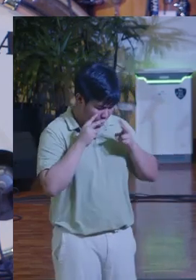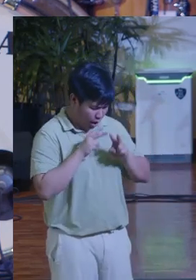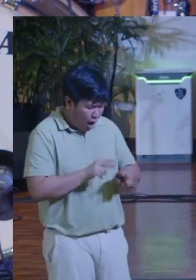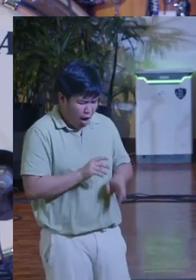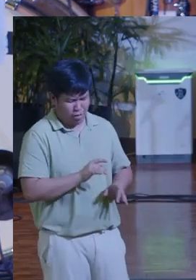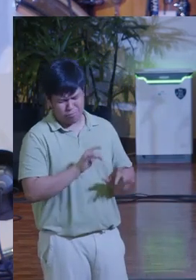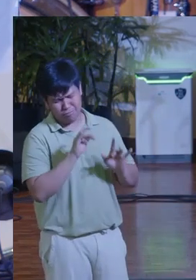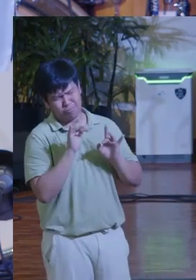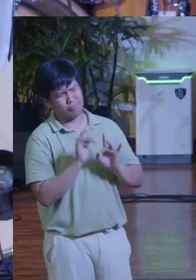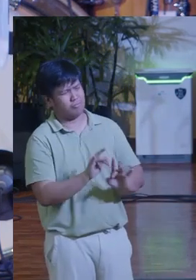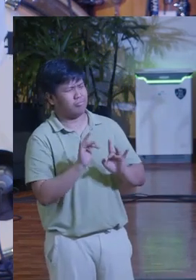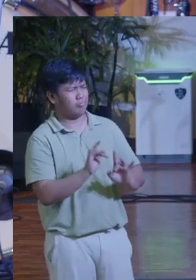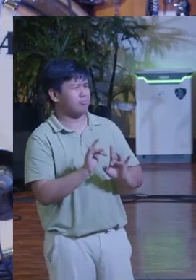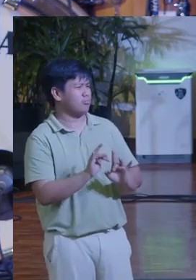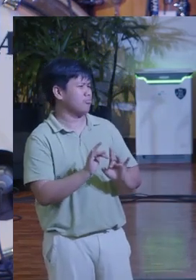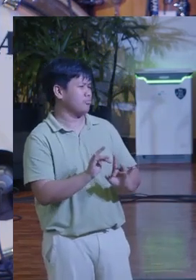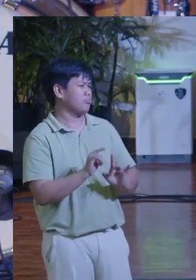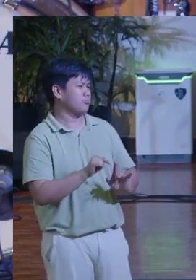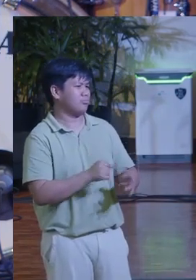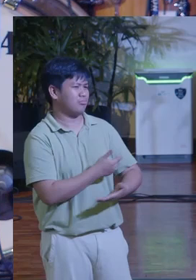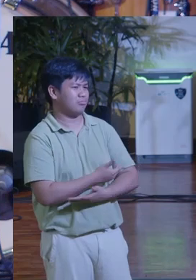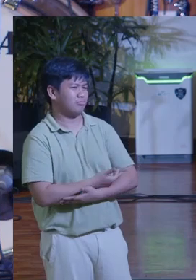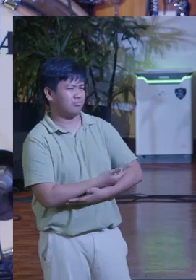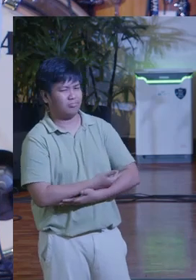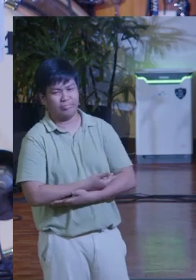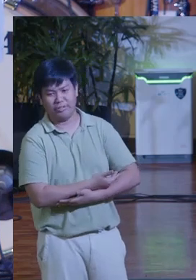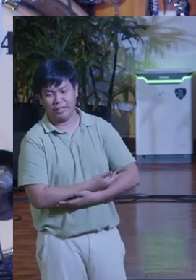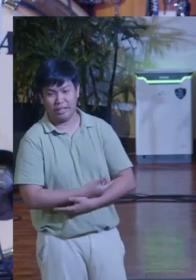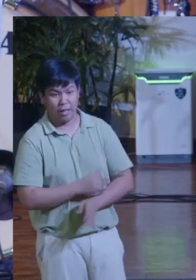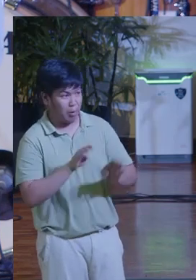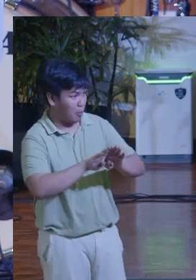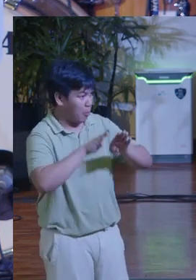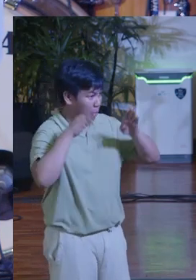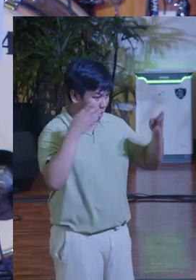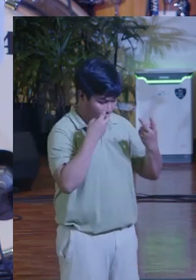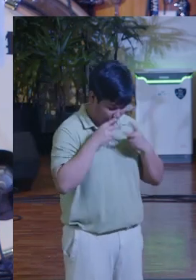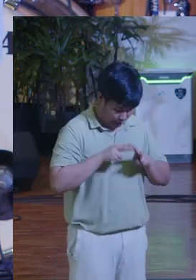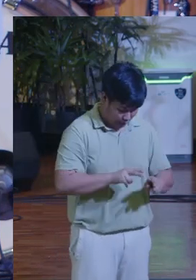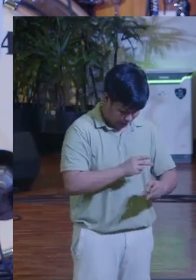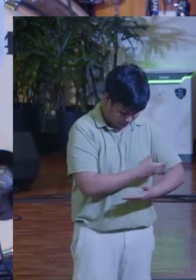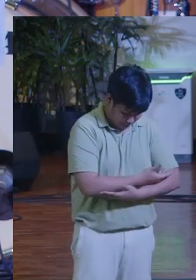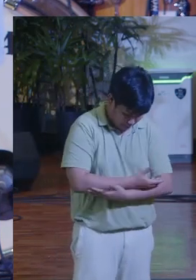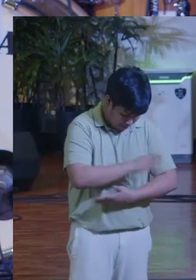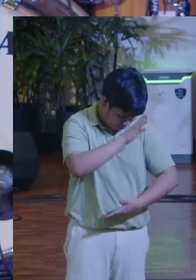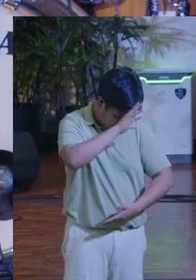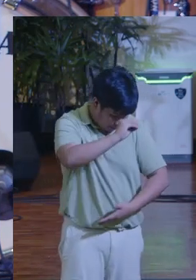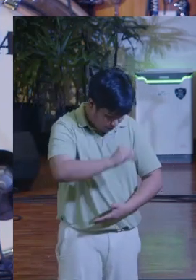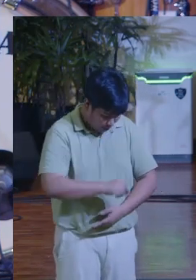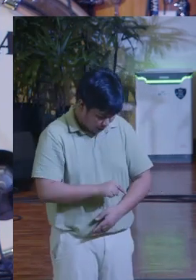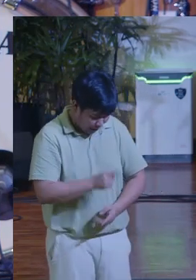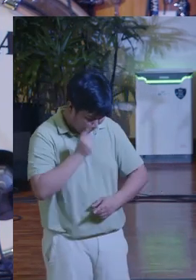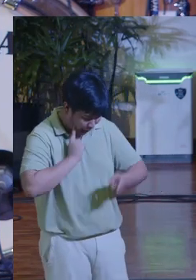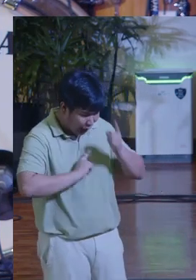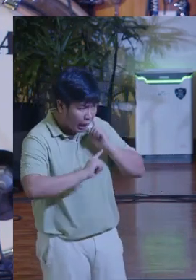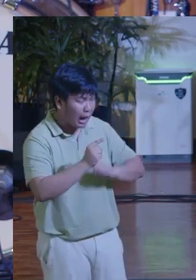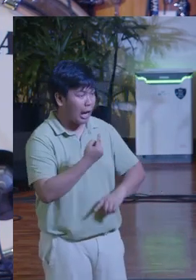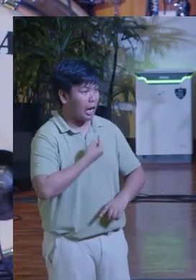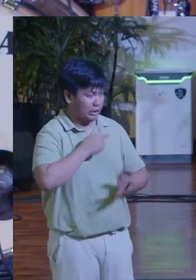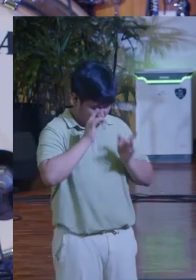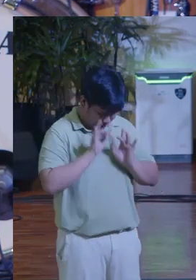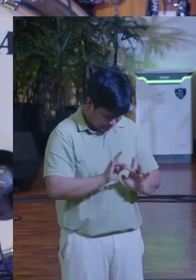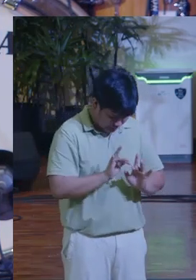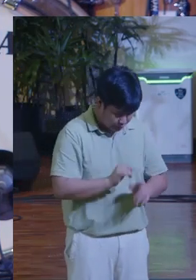Sabi sa verse 6, when she opened it, she saw the child, and behold, the baby was crying. She took pity on him and